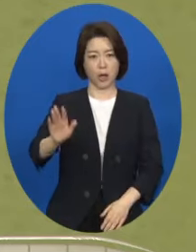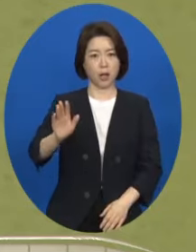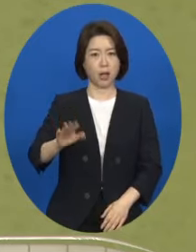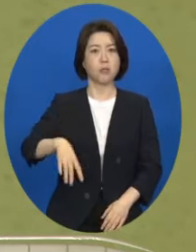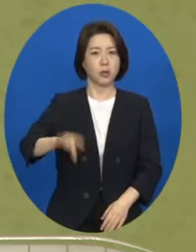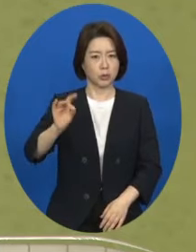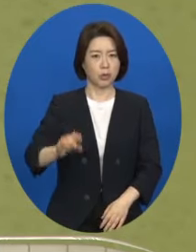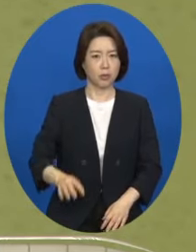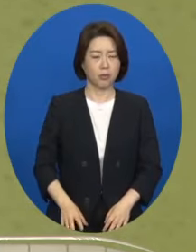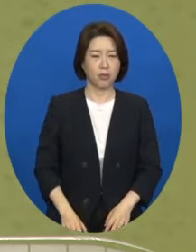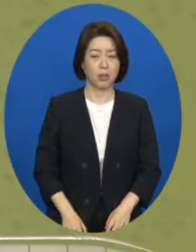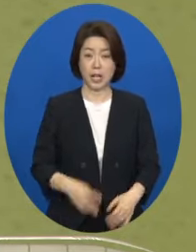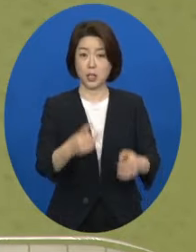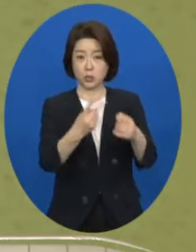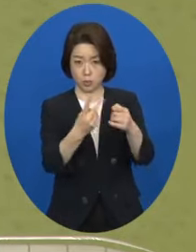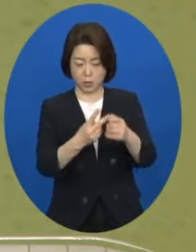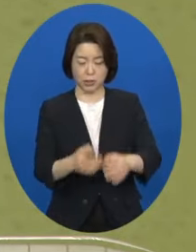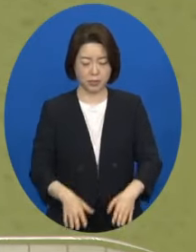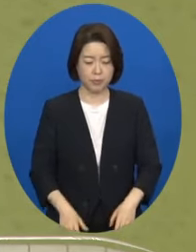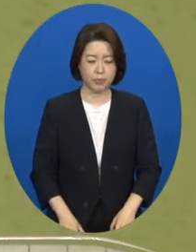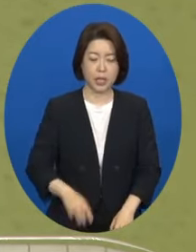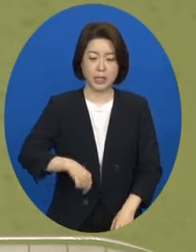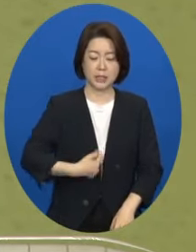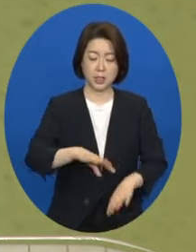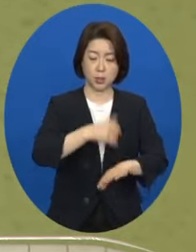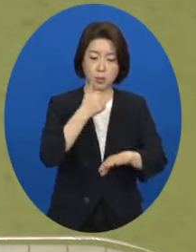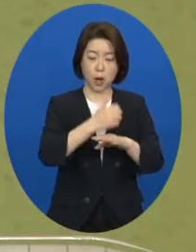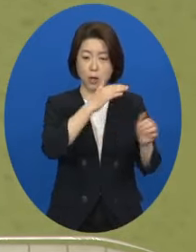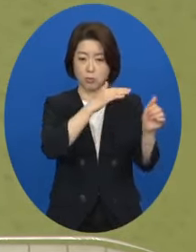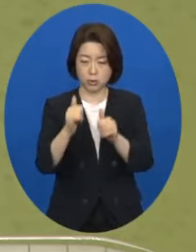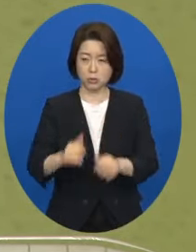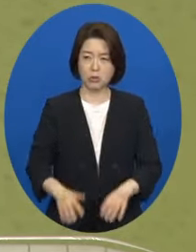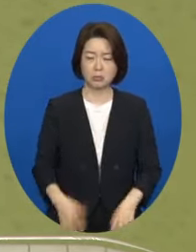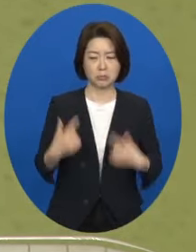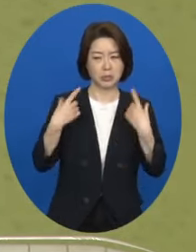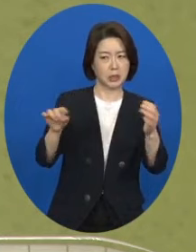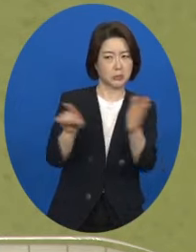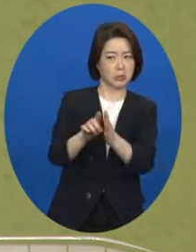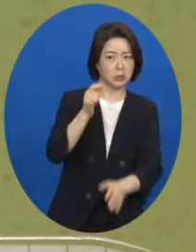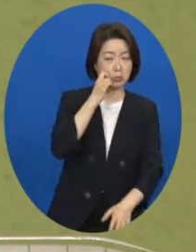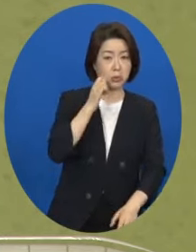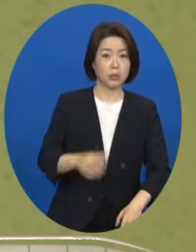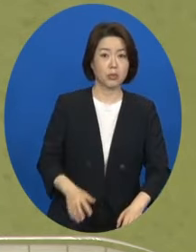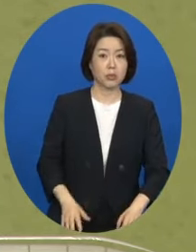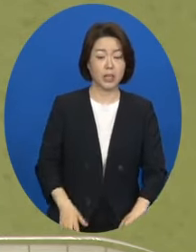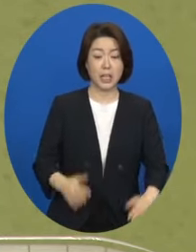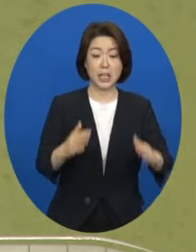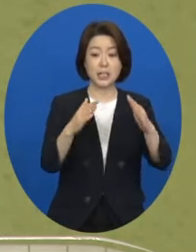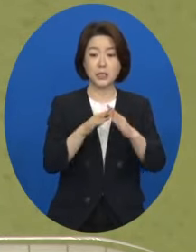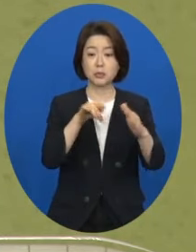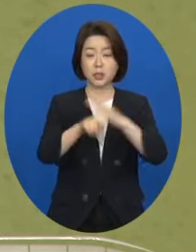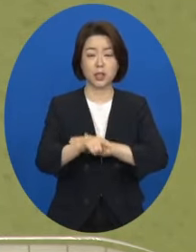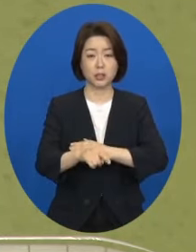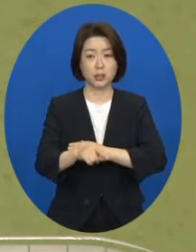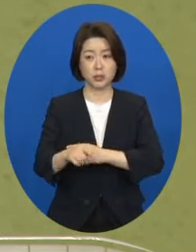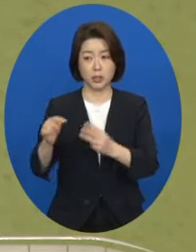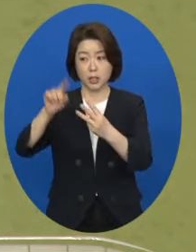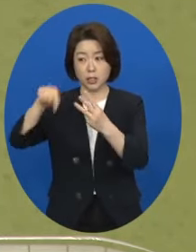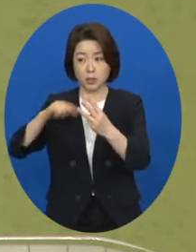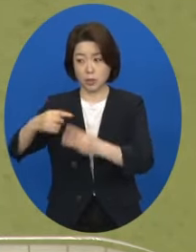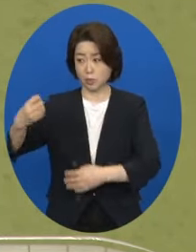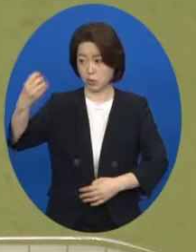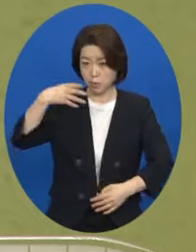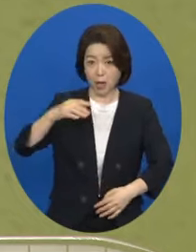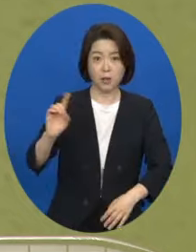번째, 자신이 왕으로 부름받았는데도 여전히 믿지 못합니다. 그래서 집에 갔더니 이제 삼촌이 그런 얘기를 하는 거예요.